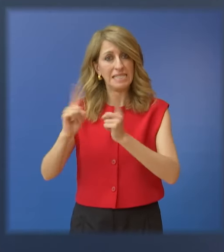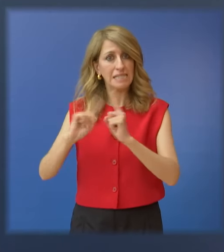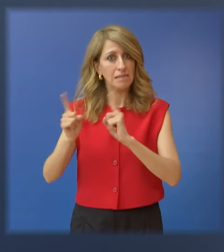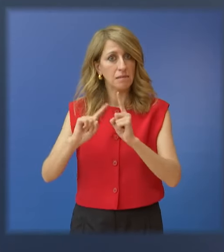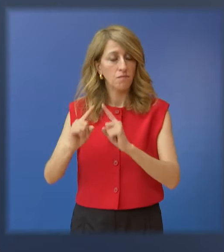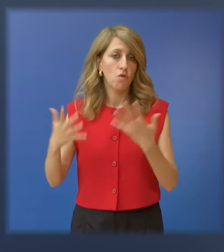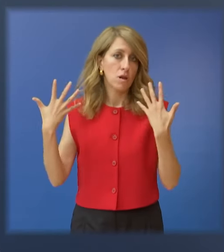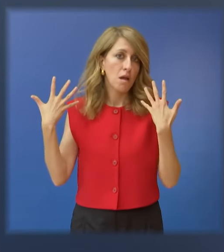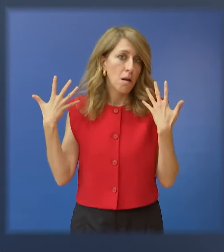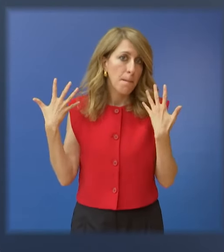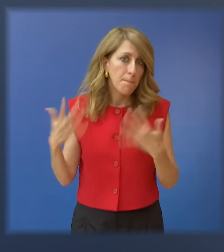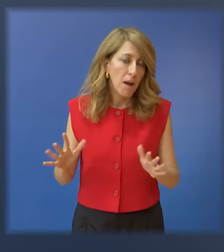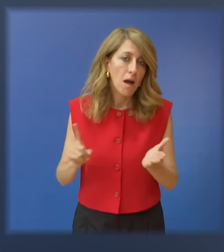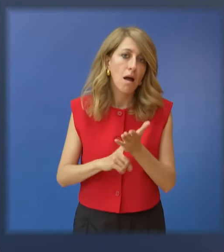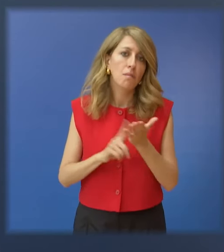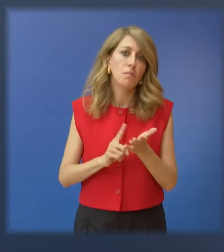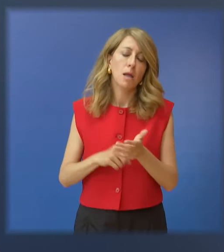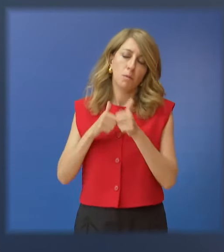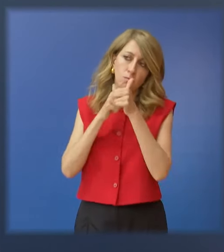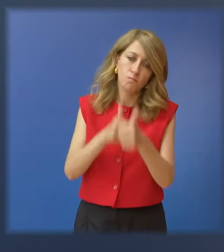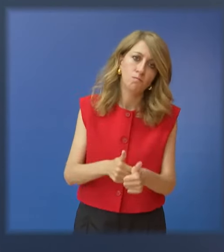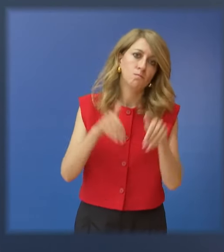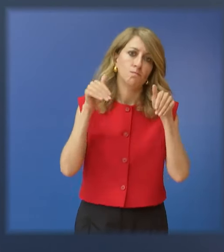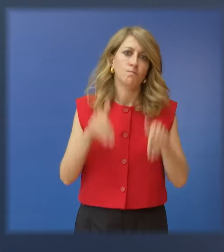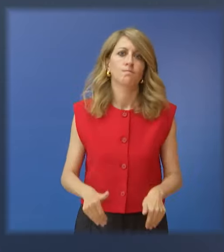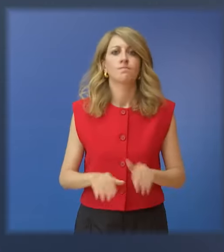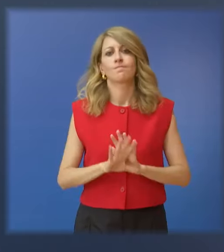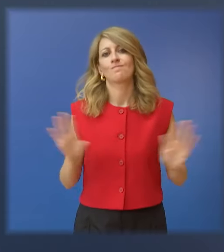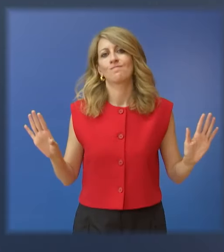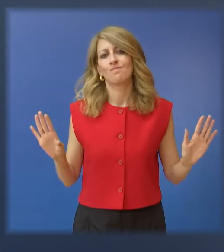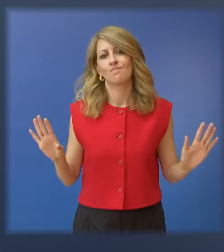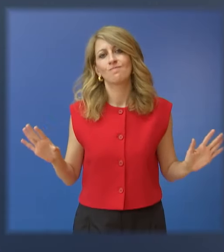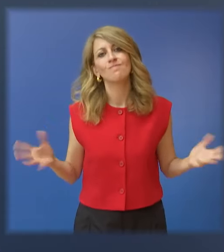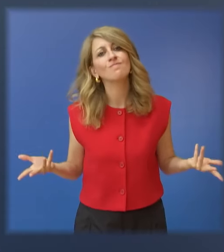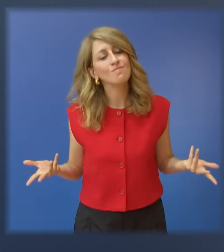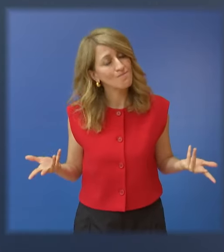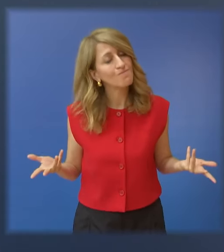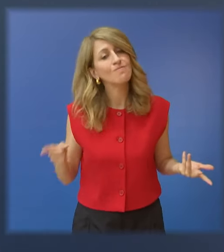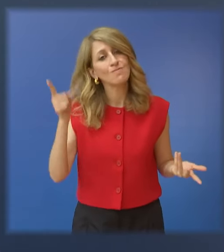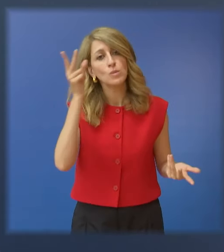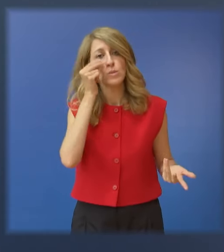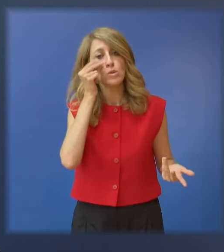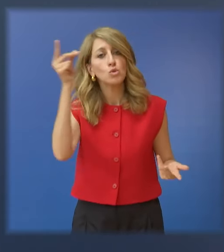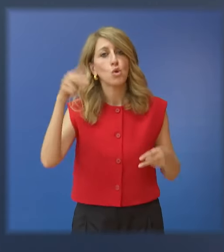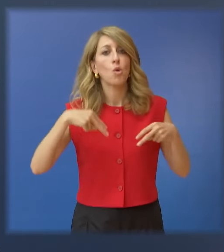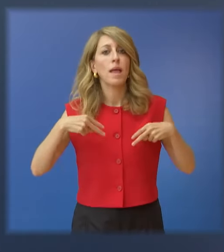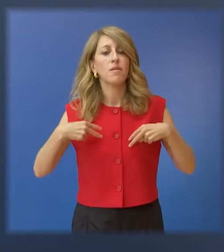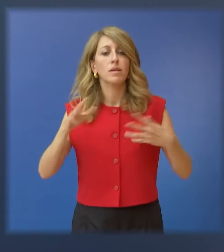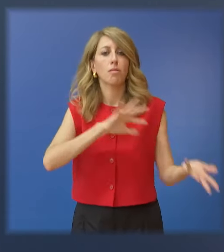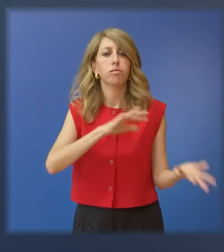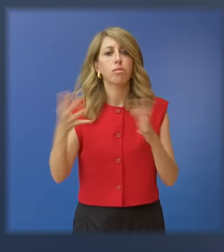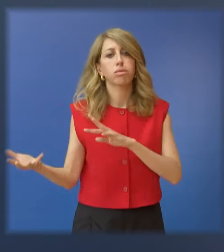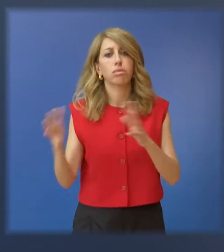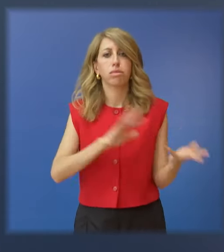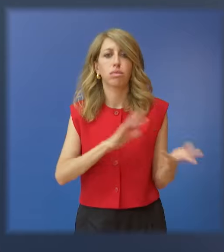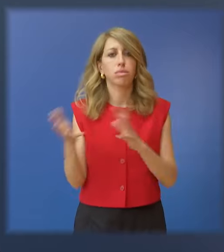πολλές φορές ε ε δεν μπορεί να είναι επιλεκτική η εφαρμογή του διεθνούς δικαίου και είναι κάτι το οποίο δεν πρόκειται να